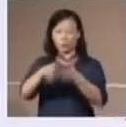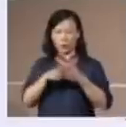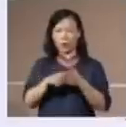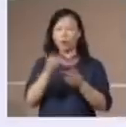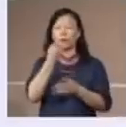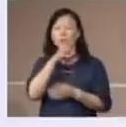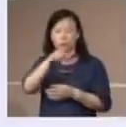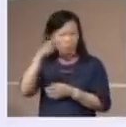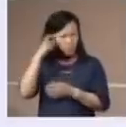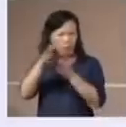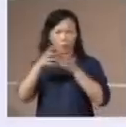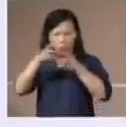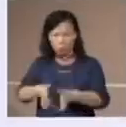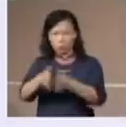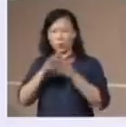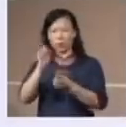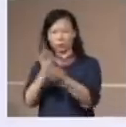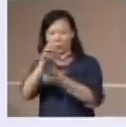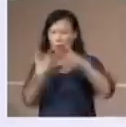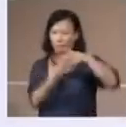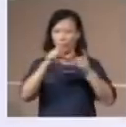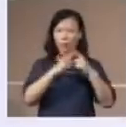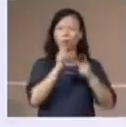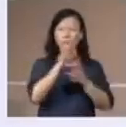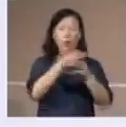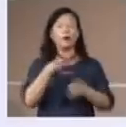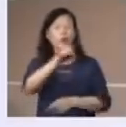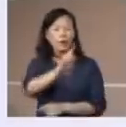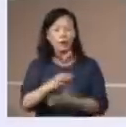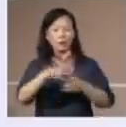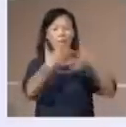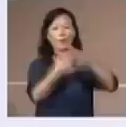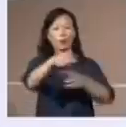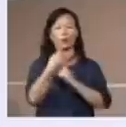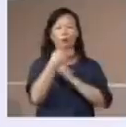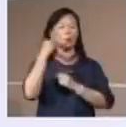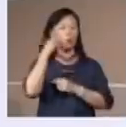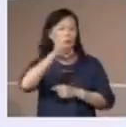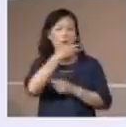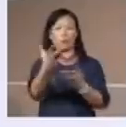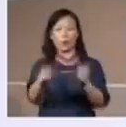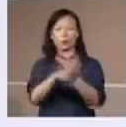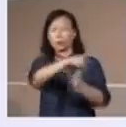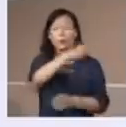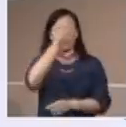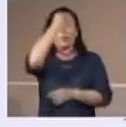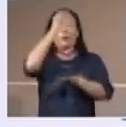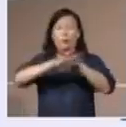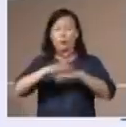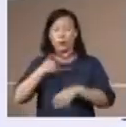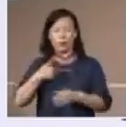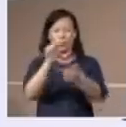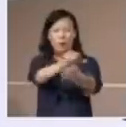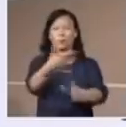是我是感觉讲，上要紧的就甲美国人讲。你美国啊，你若要台湾，你嘛是麻烦，唔是讲我